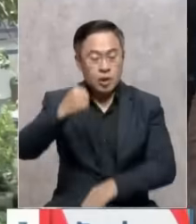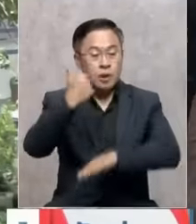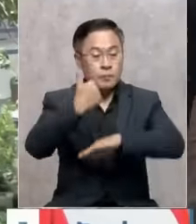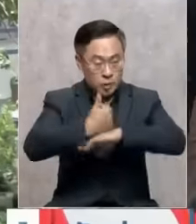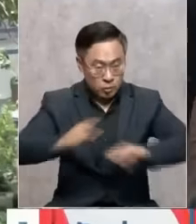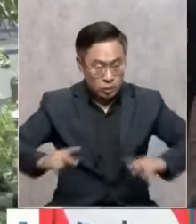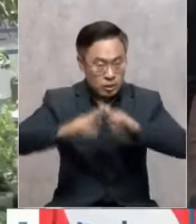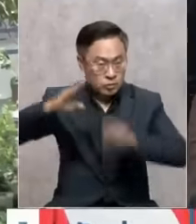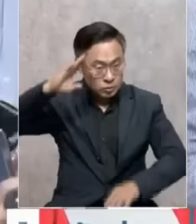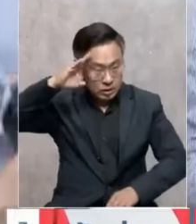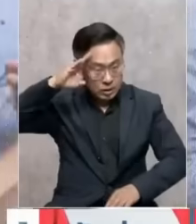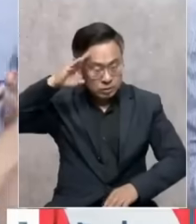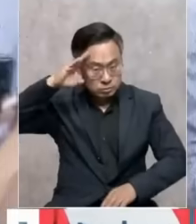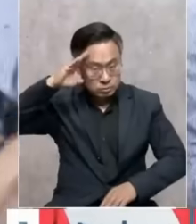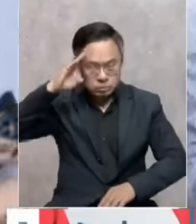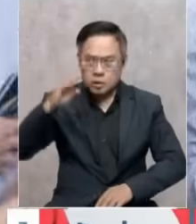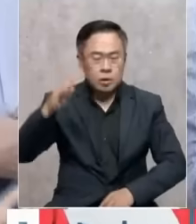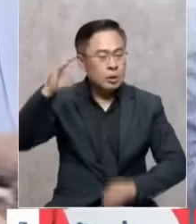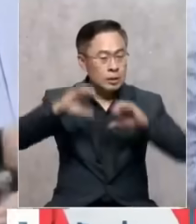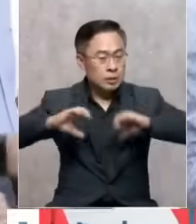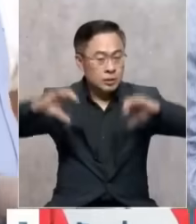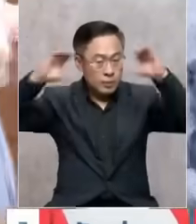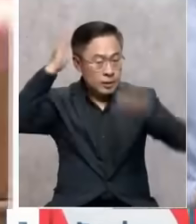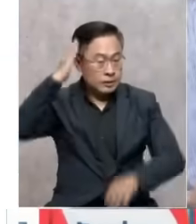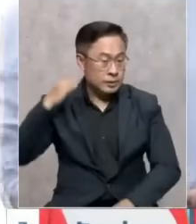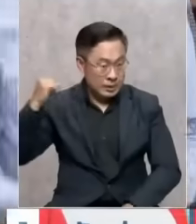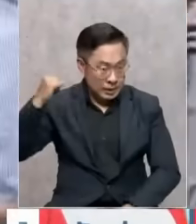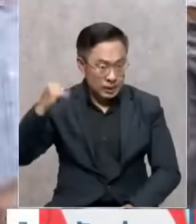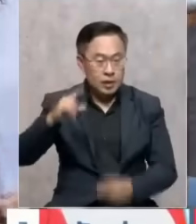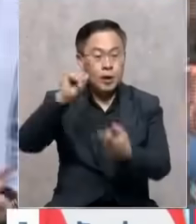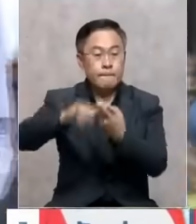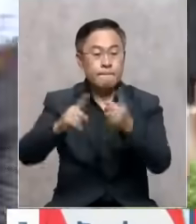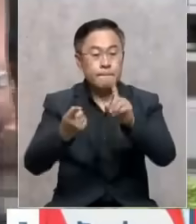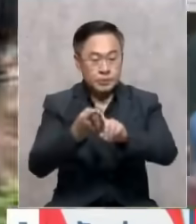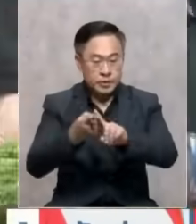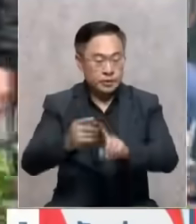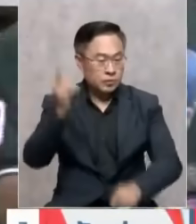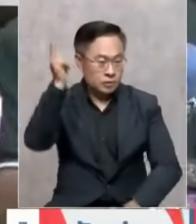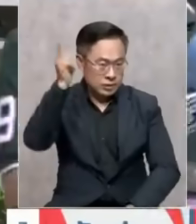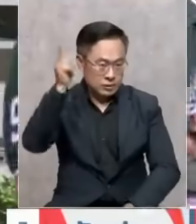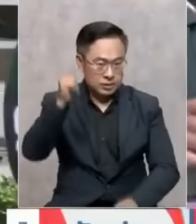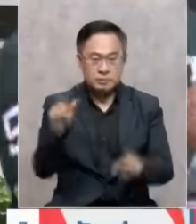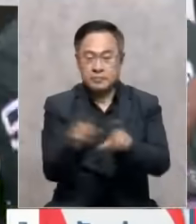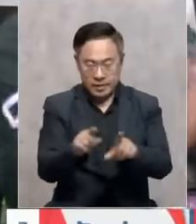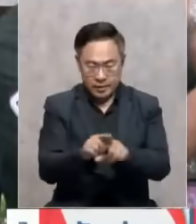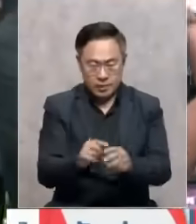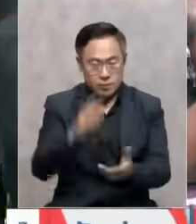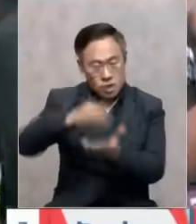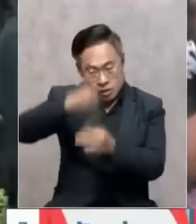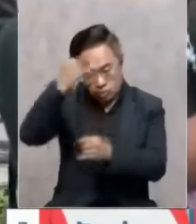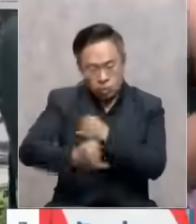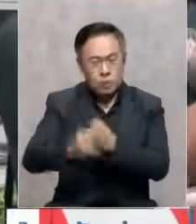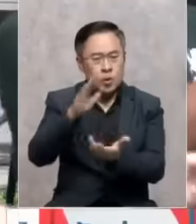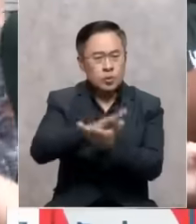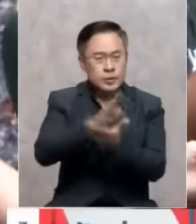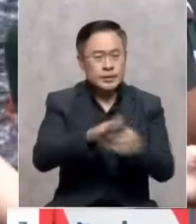ท.10เตรียมทหารรุ่น10รุ่นใครฮะรุ่นคุณทักษิณชินวัตรฮะก็ไปพบกันก็เรียกว่ามีความใกล้ชิดกันนั่